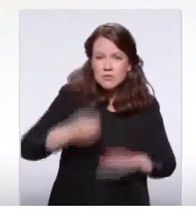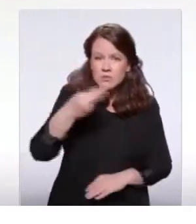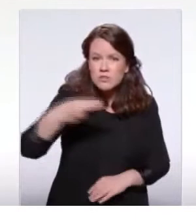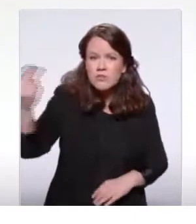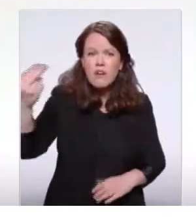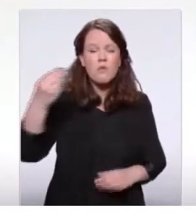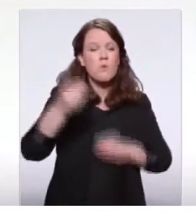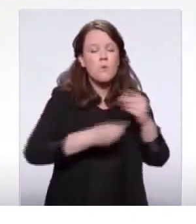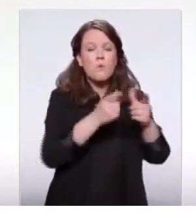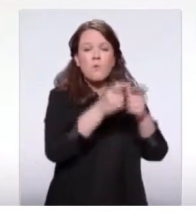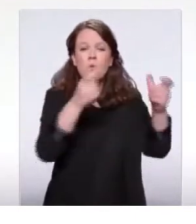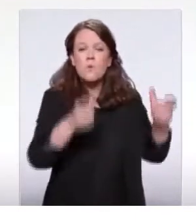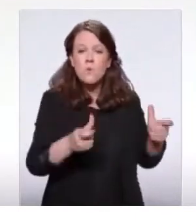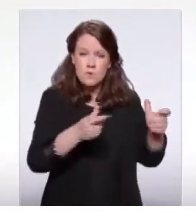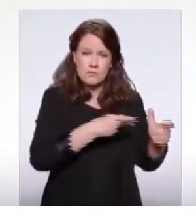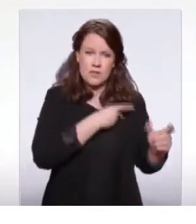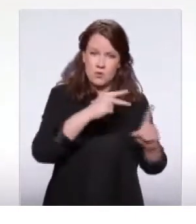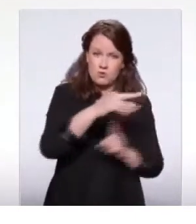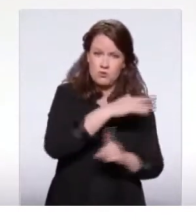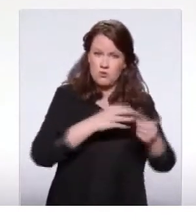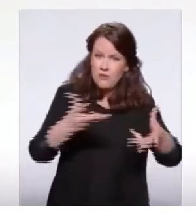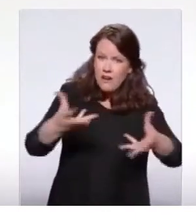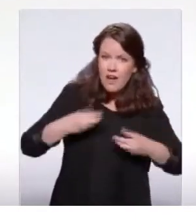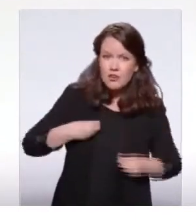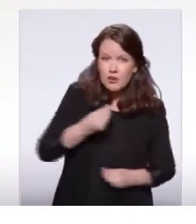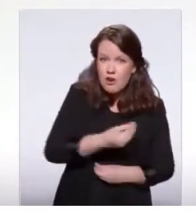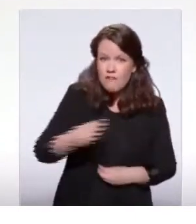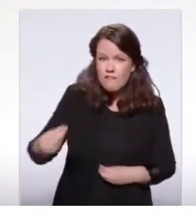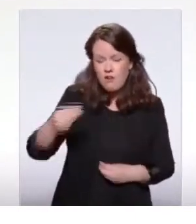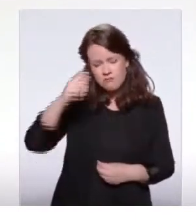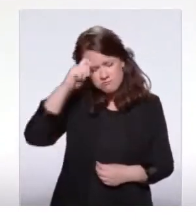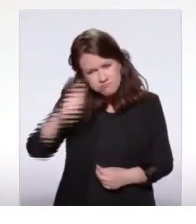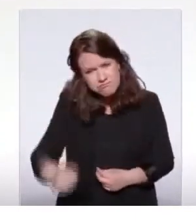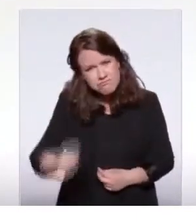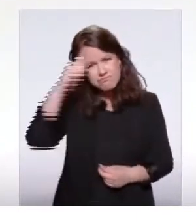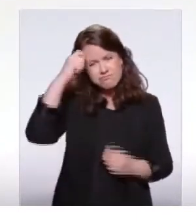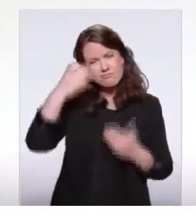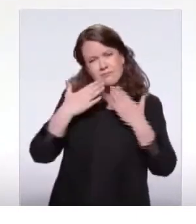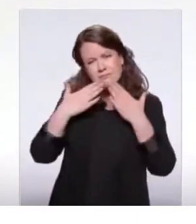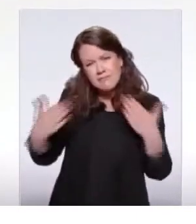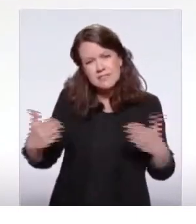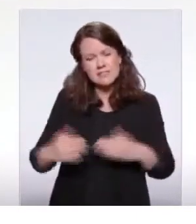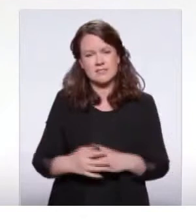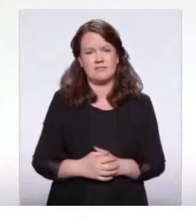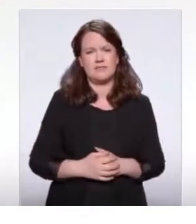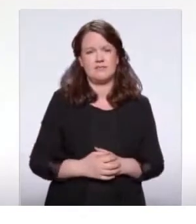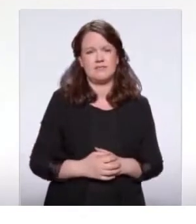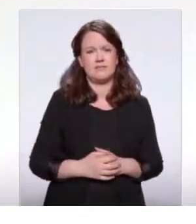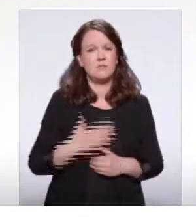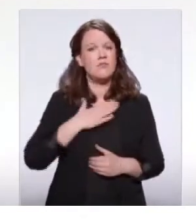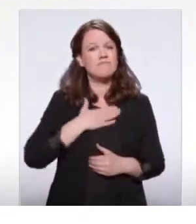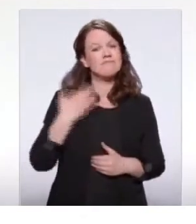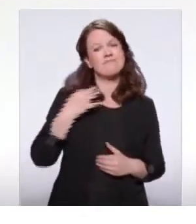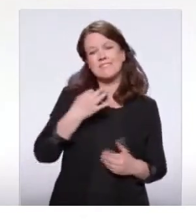spécialisés aussi. Car si la France est un des pays à avoir le moins fermé ses écoles, comme je vous le